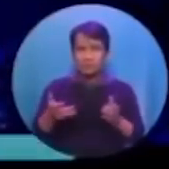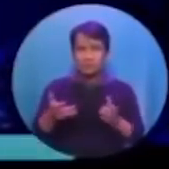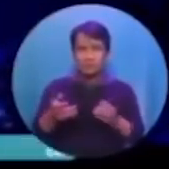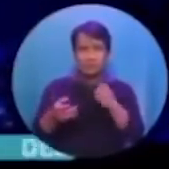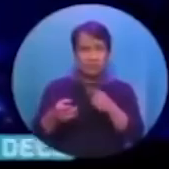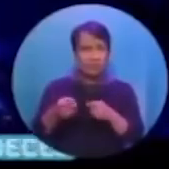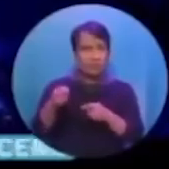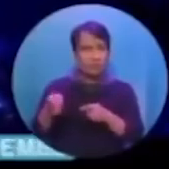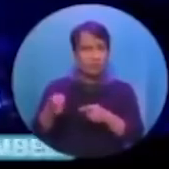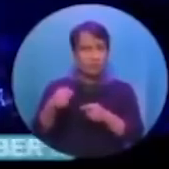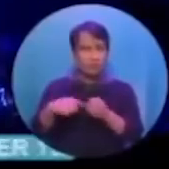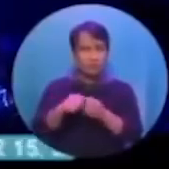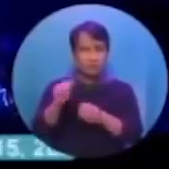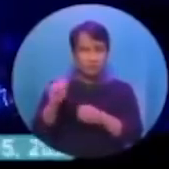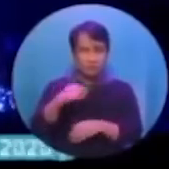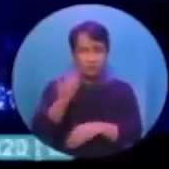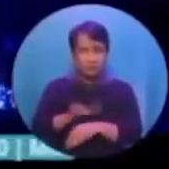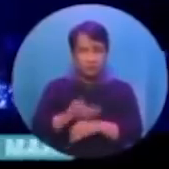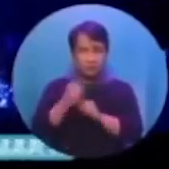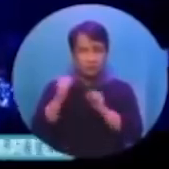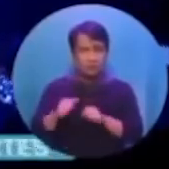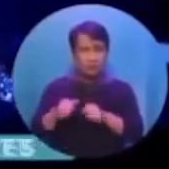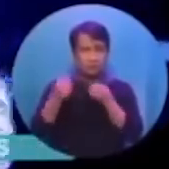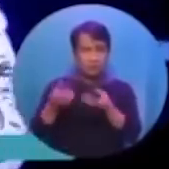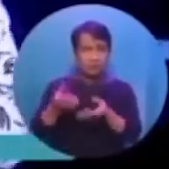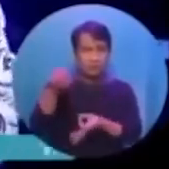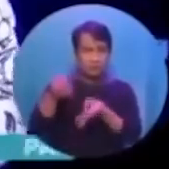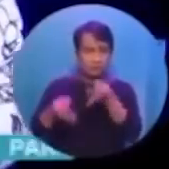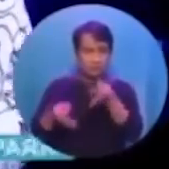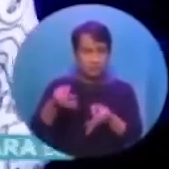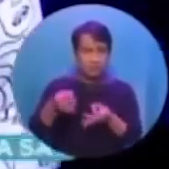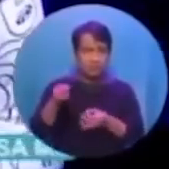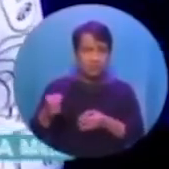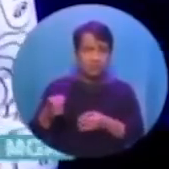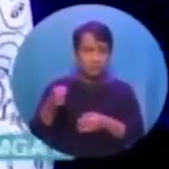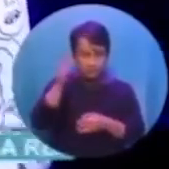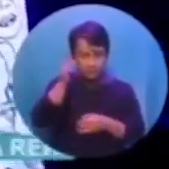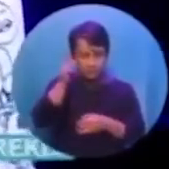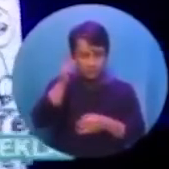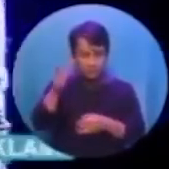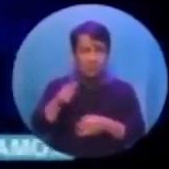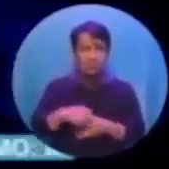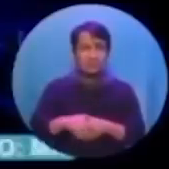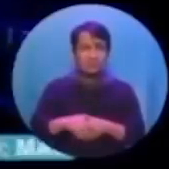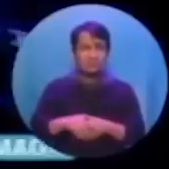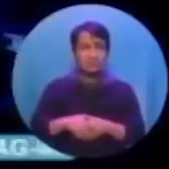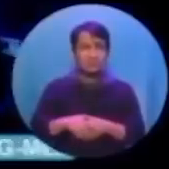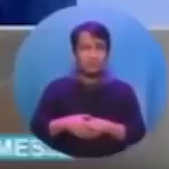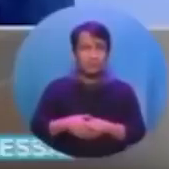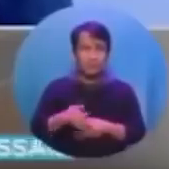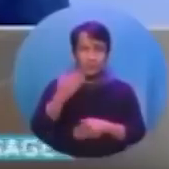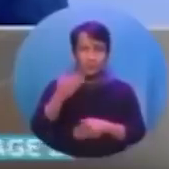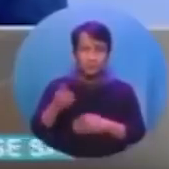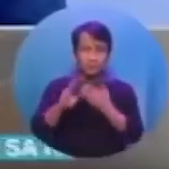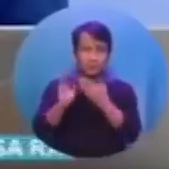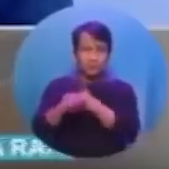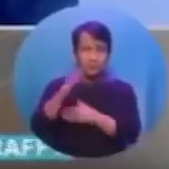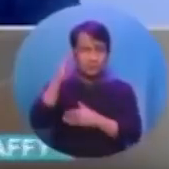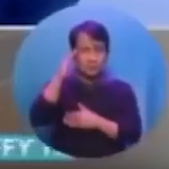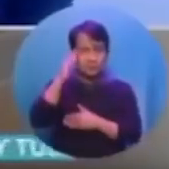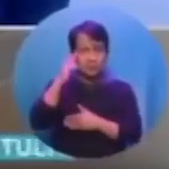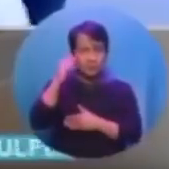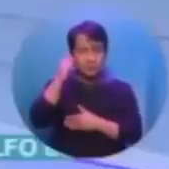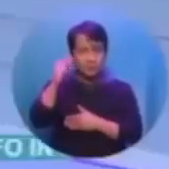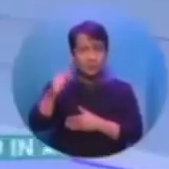naipit, eto ano, ang anak niya, dapat mabigyan ng hustisya. Yan ang sabi ni Lorna Matimtim. Yan, idol, ang sabi nila. Back to you dyan sa